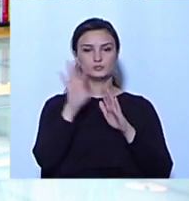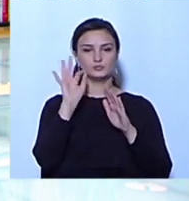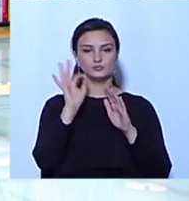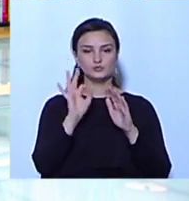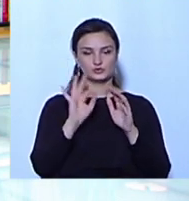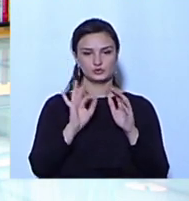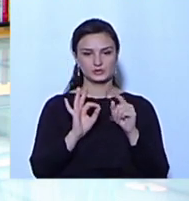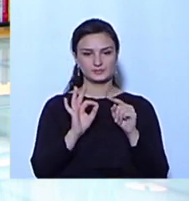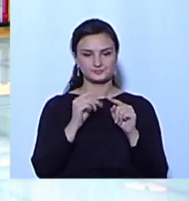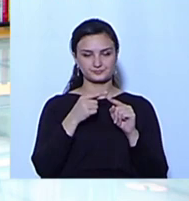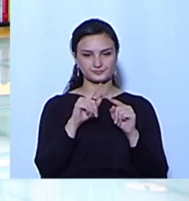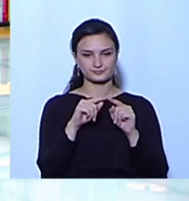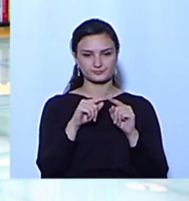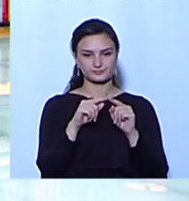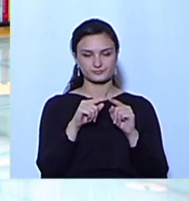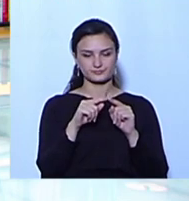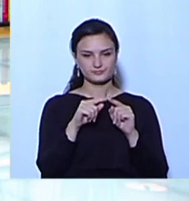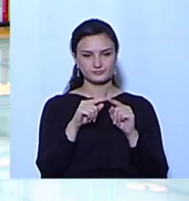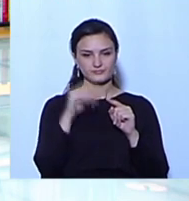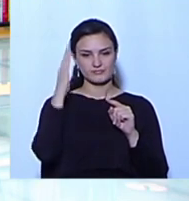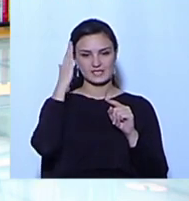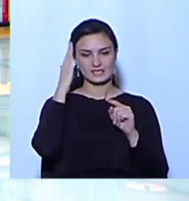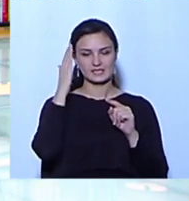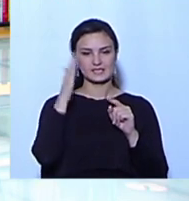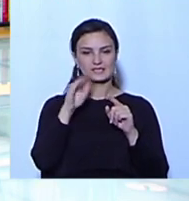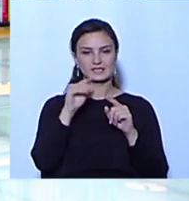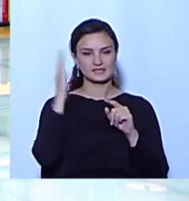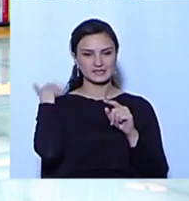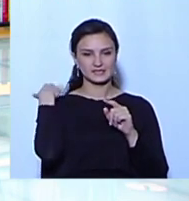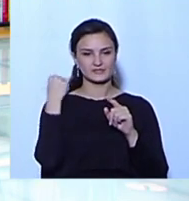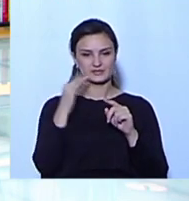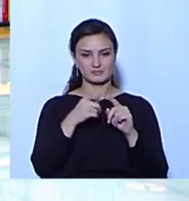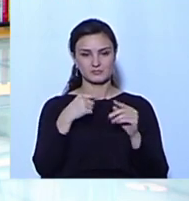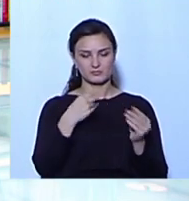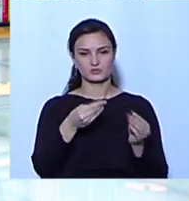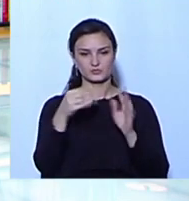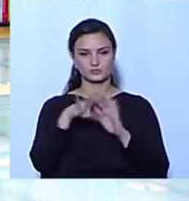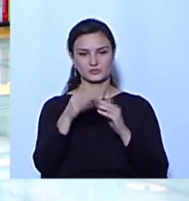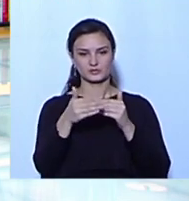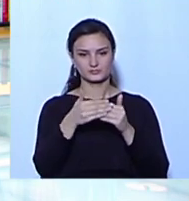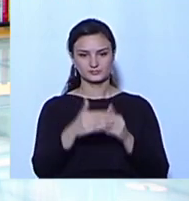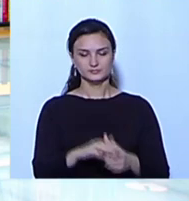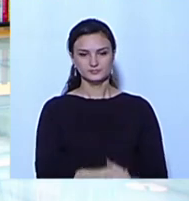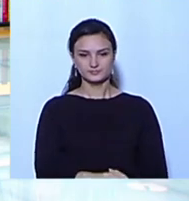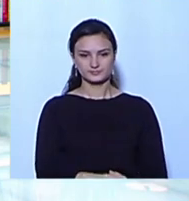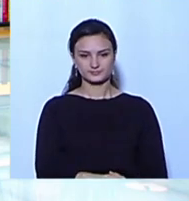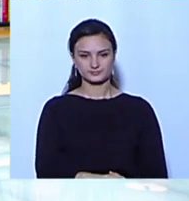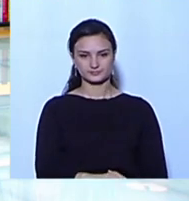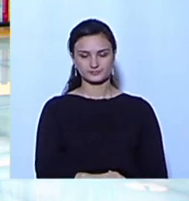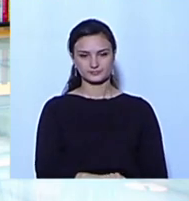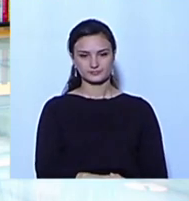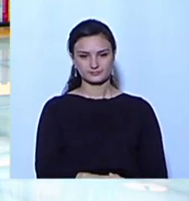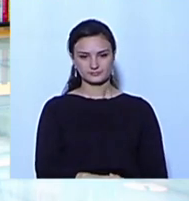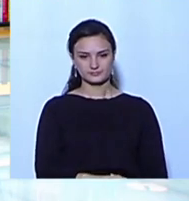ხშირად იცის ექსტრა მედულურმა, ანუ ტვინის გარედან დაწყებულმა სიმსივნემ. მე მოგაწყვით უფრო ახლოს კომფორტულად რო იყოს, დიახ. მაგრამ